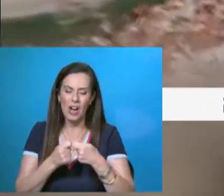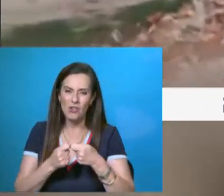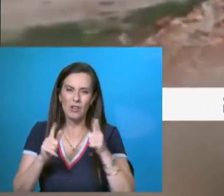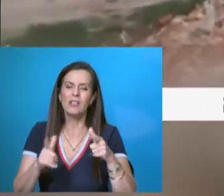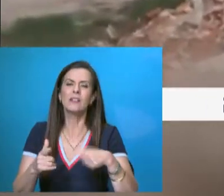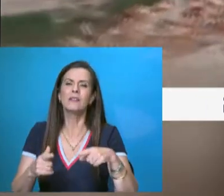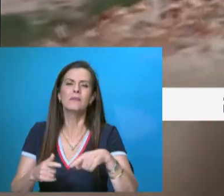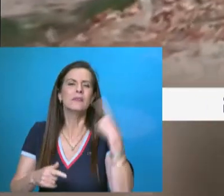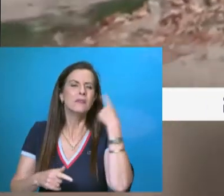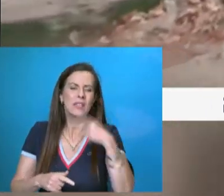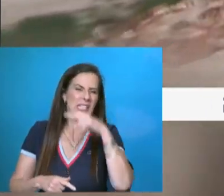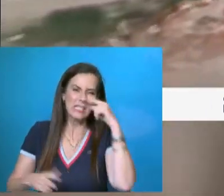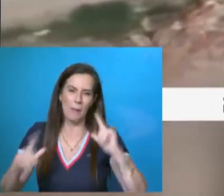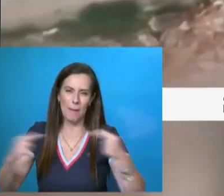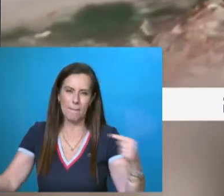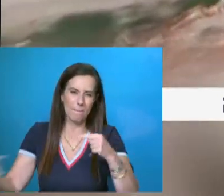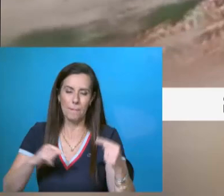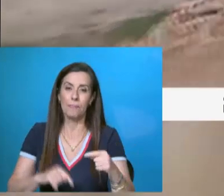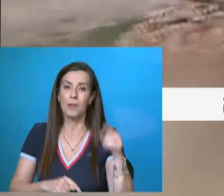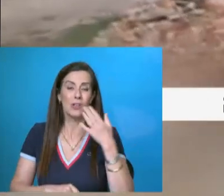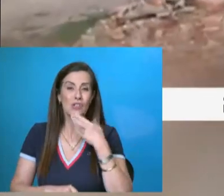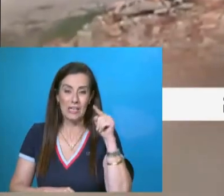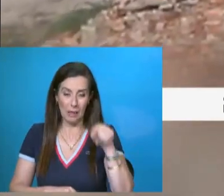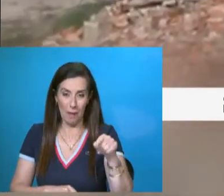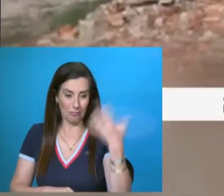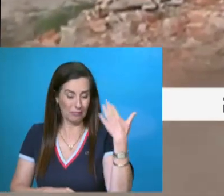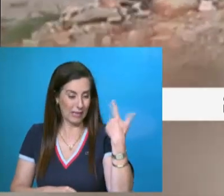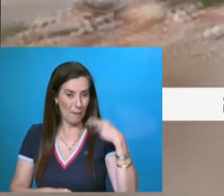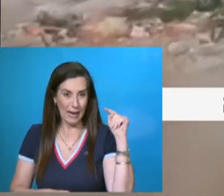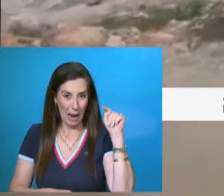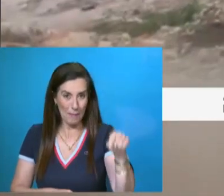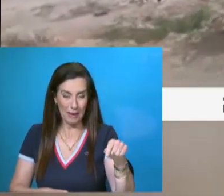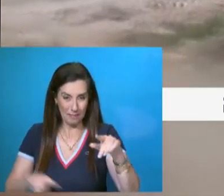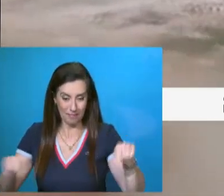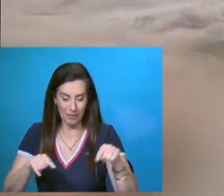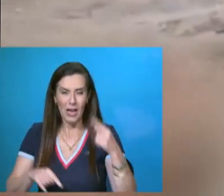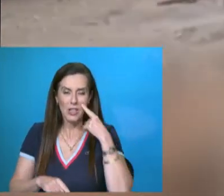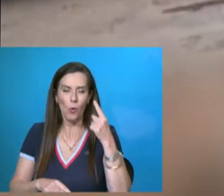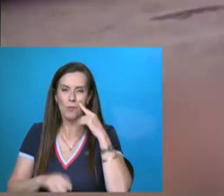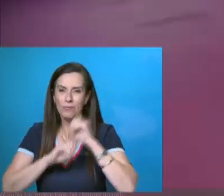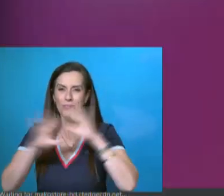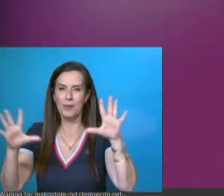הקרטלים במדינה. כשדהן הגיע למקסיקו, רק לפני כמה ימים, בואו תראו מה הוא העלה לאינסטגרם.